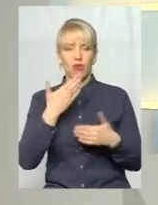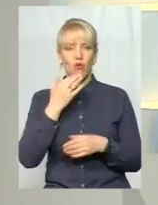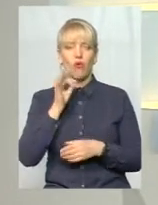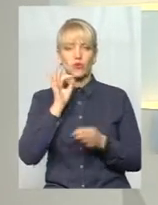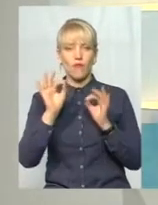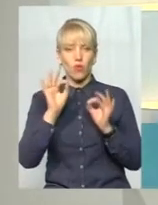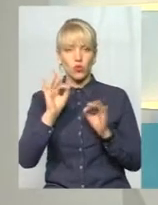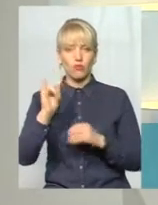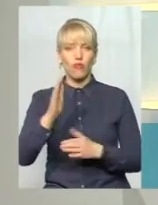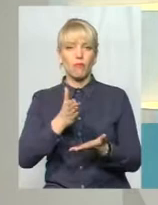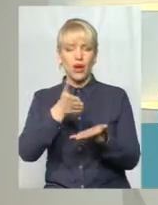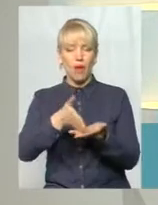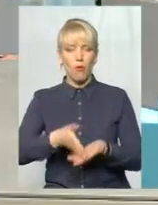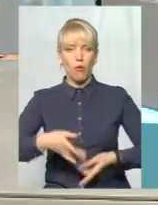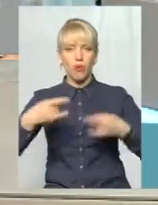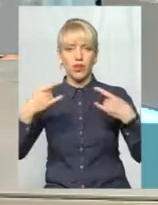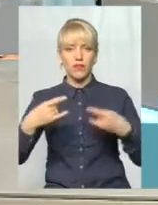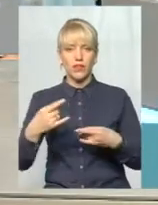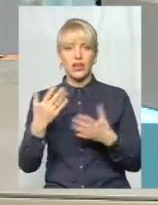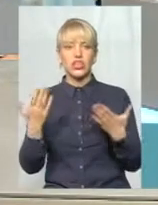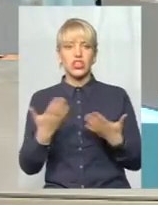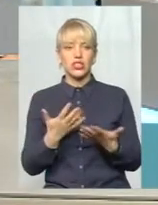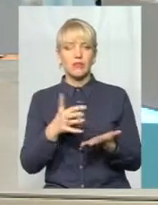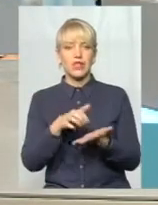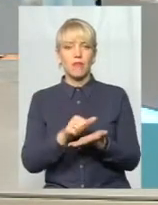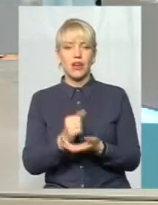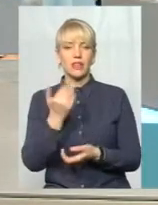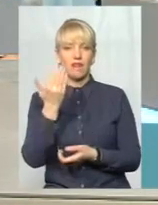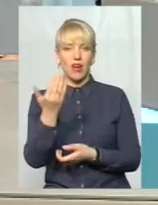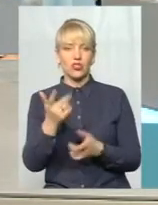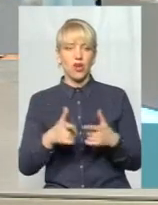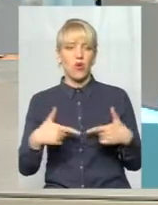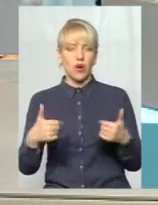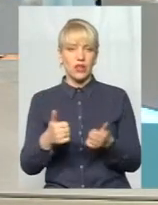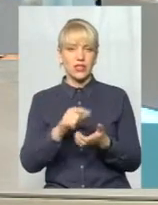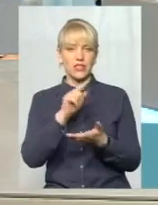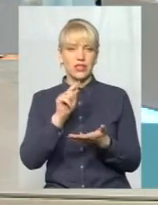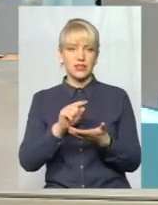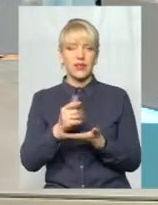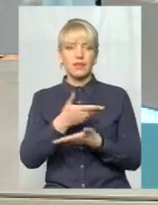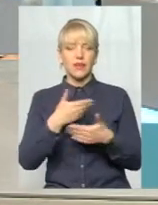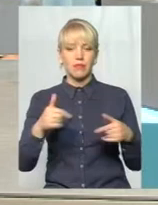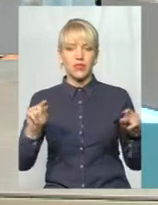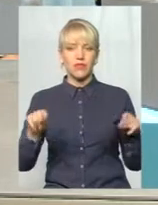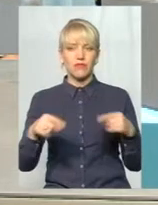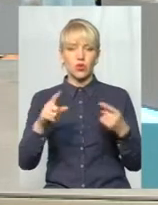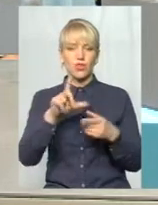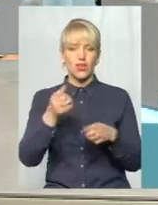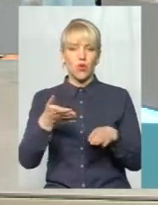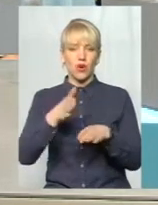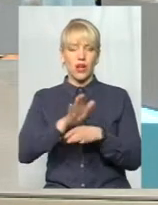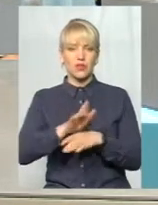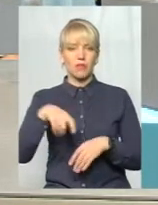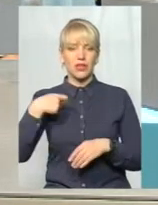прямому ефірі. А пане Володимире, чим займається ваша організація? Взагалі-то ми створені за указом президента, створені